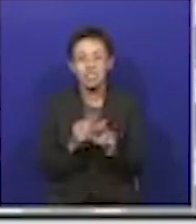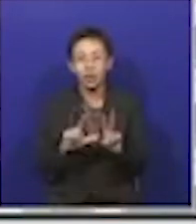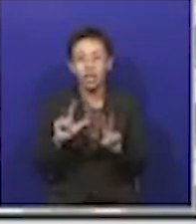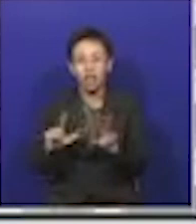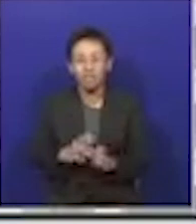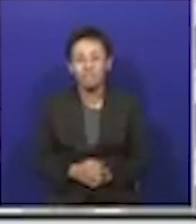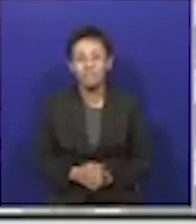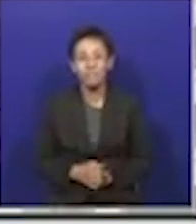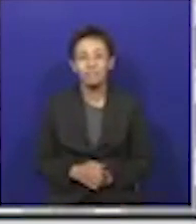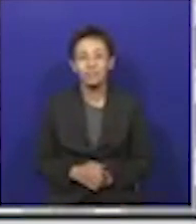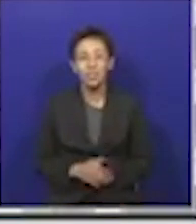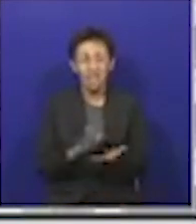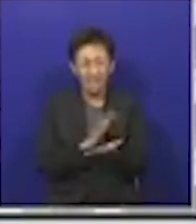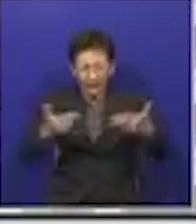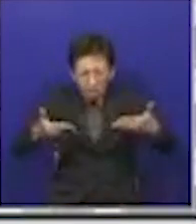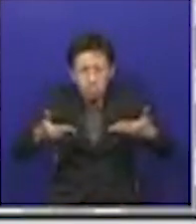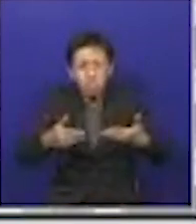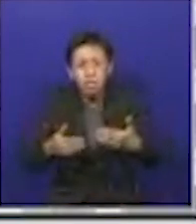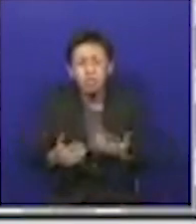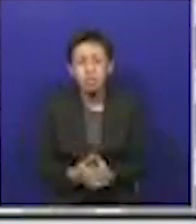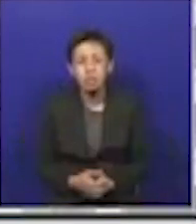ฮะมีกระดาษอยู่2 แผ่นฮะ